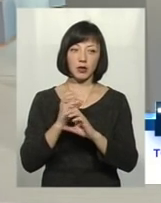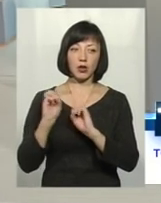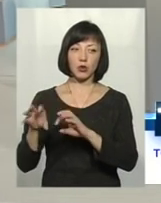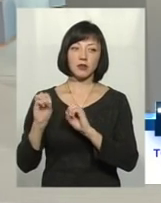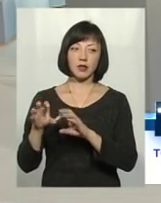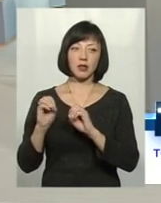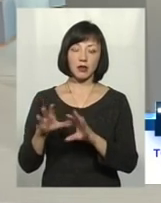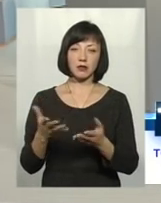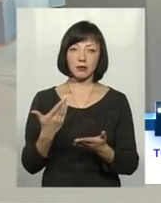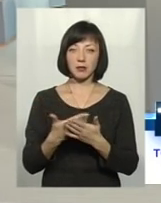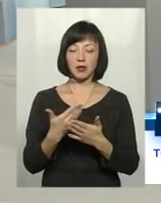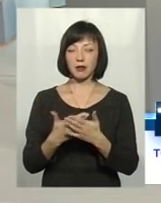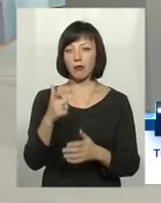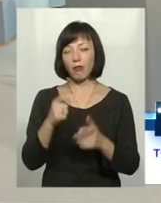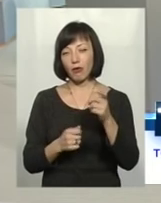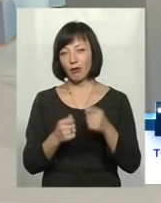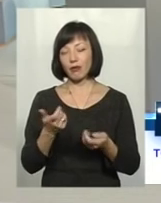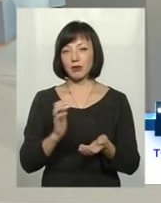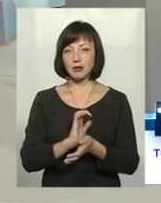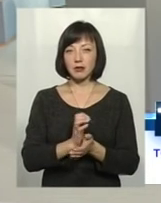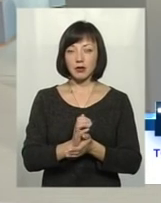там кисломолочні продукти,